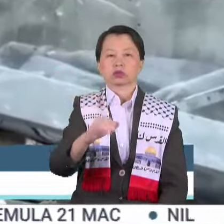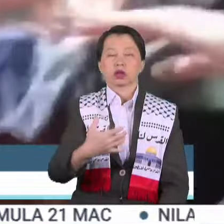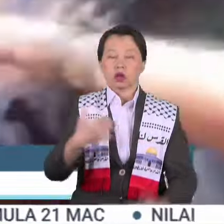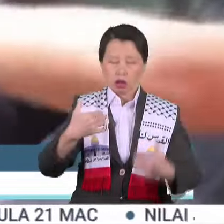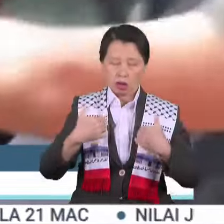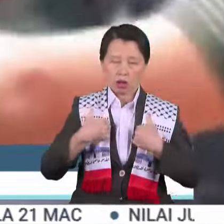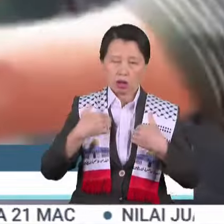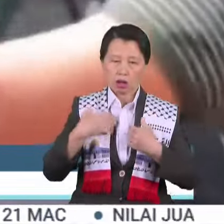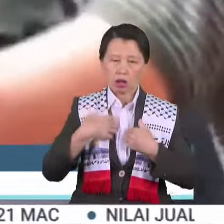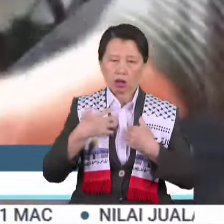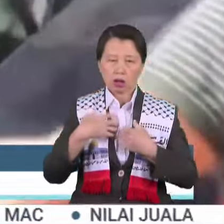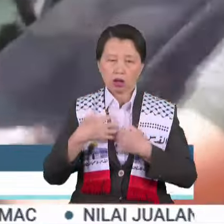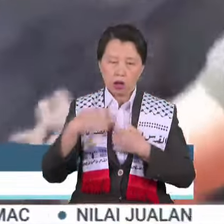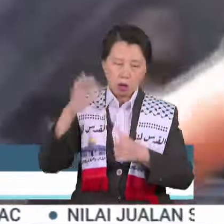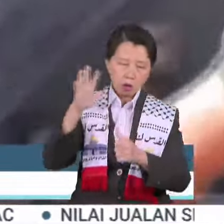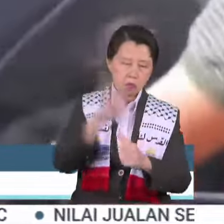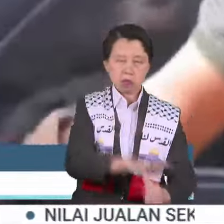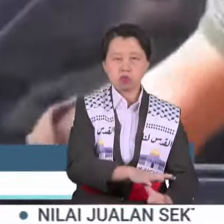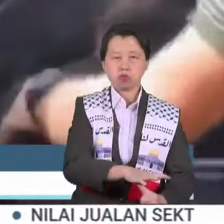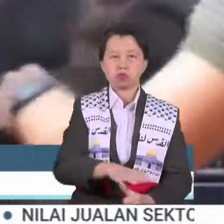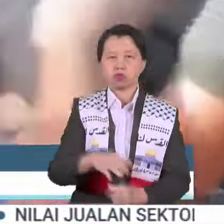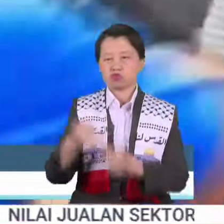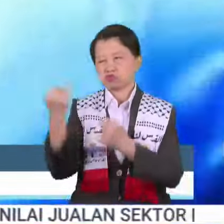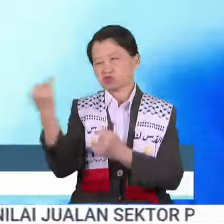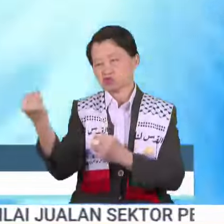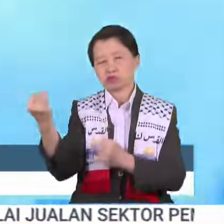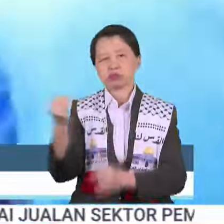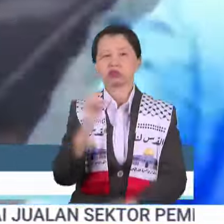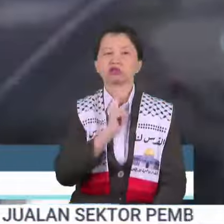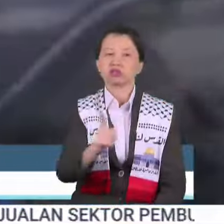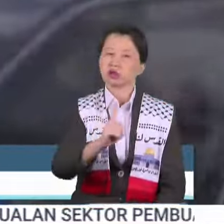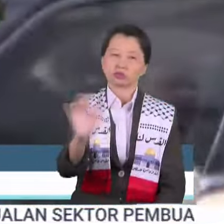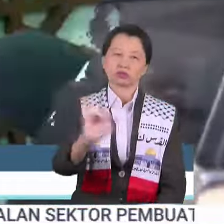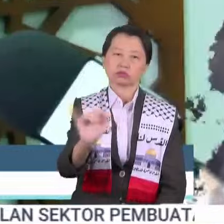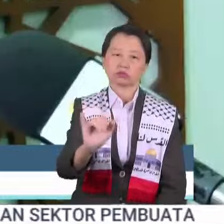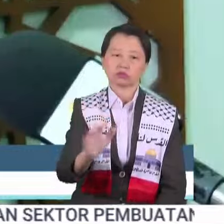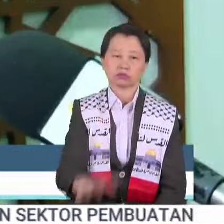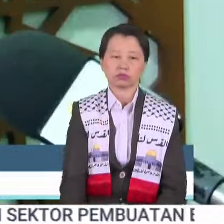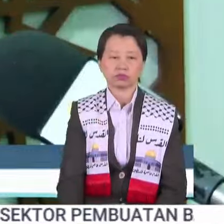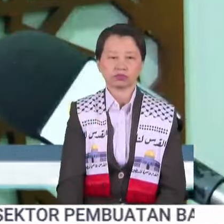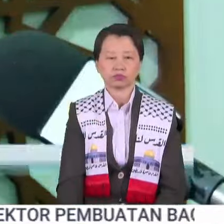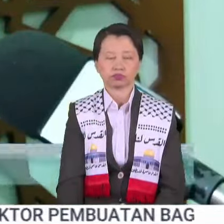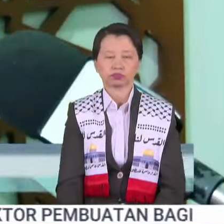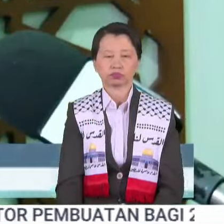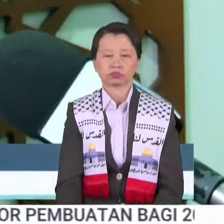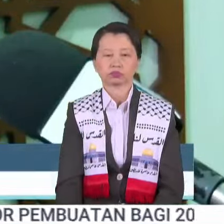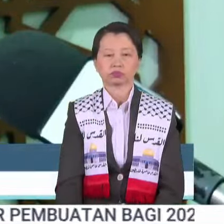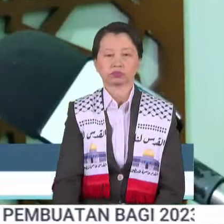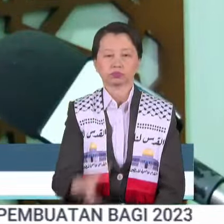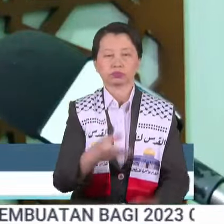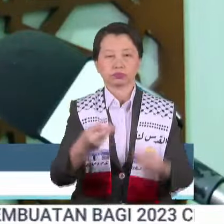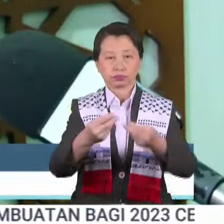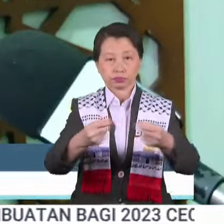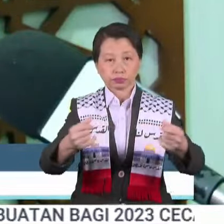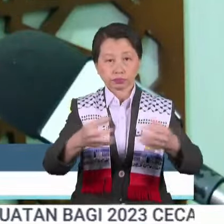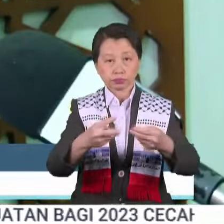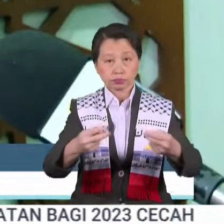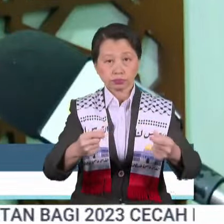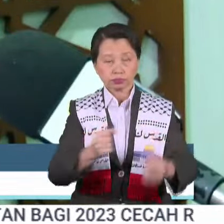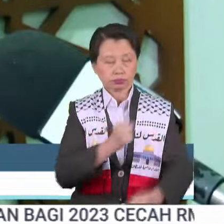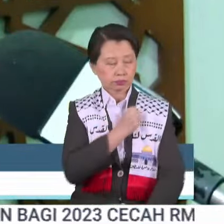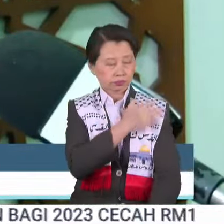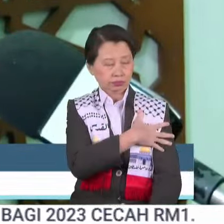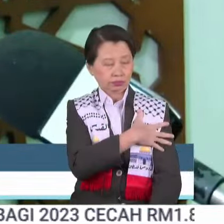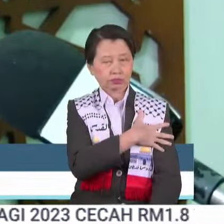yang pernah dizalimi musuh Islam. Jadi status tanah Palestin itu